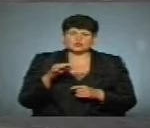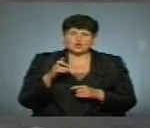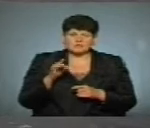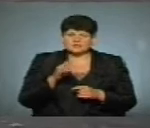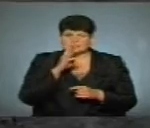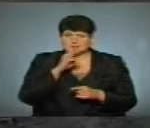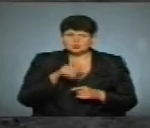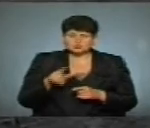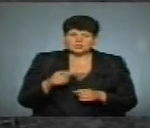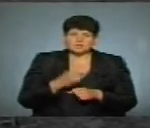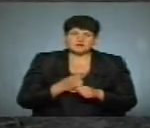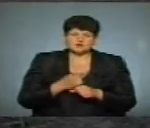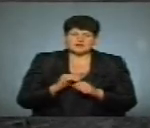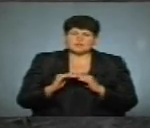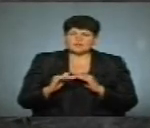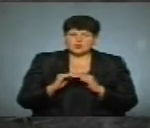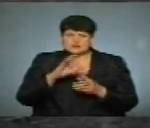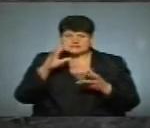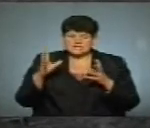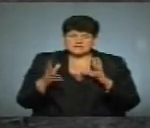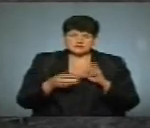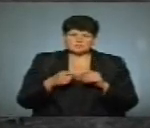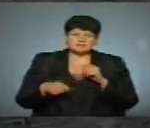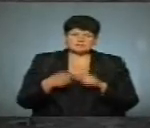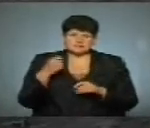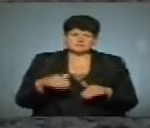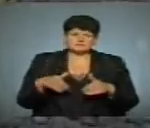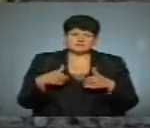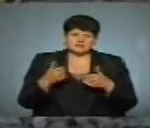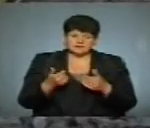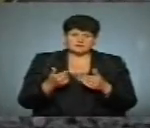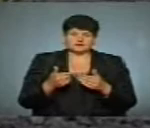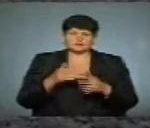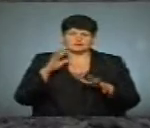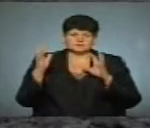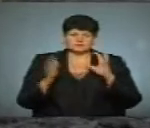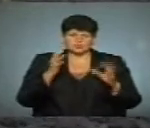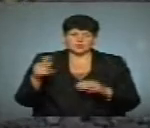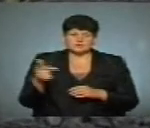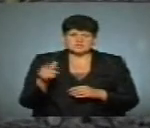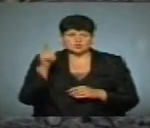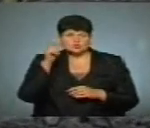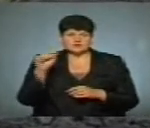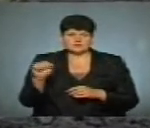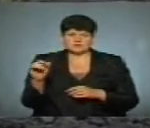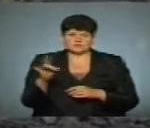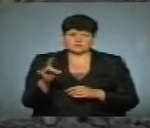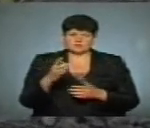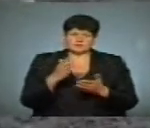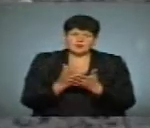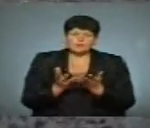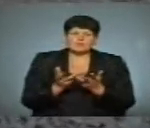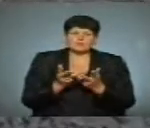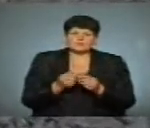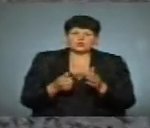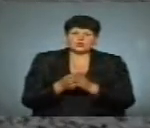зарплату людям, які працювали в полі. Загальна сума збитків, яких завдала стихія у Гусятинському, Чортківському і Теребовлянському районах, мають